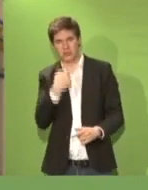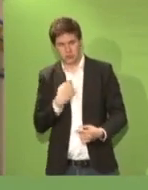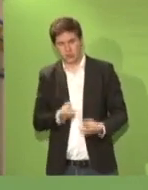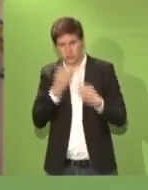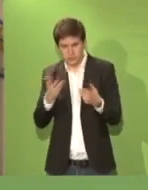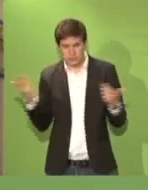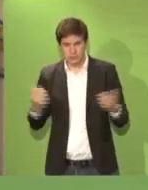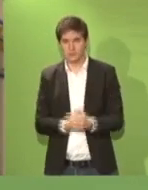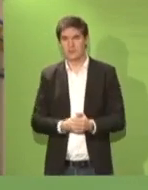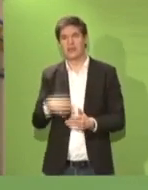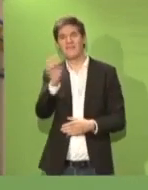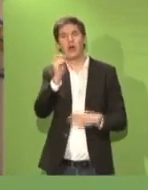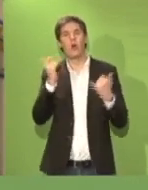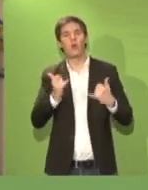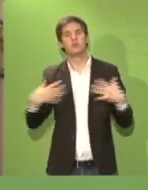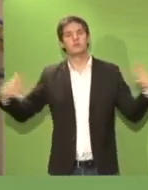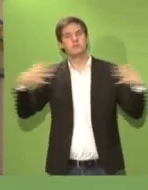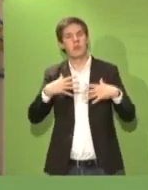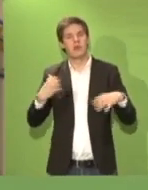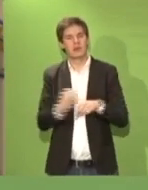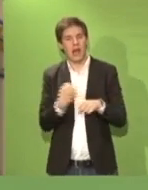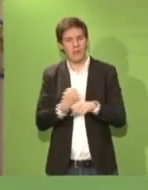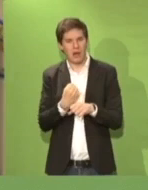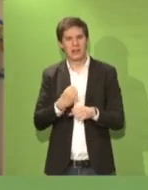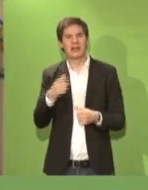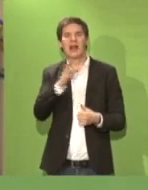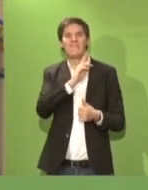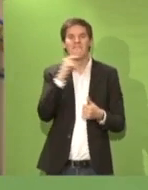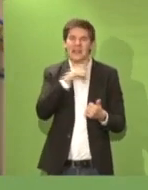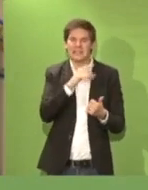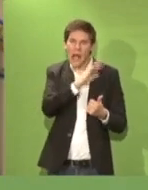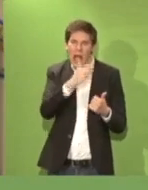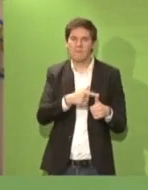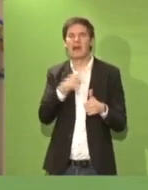diesem Antrag mitgearbeitet haben, Birgit Beisheim, Katharina Dröge,